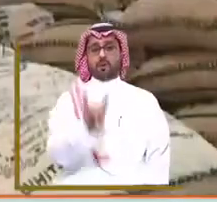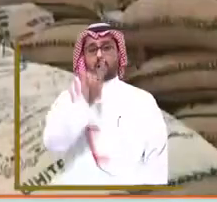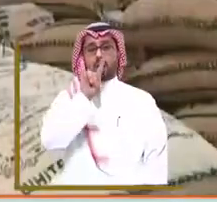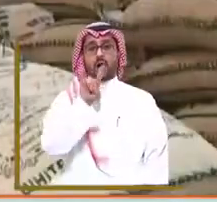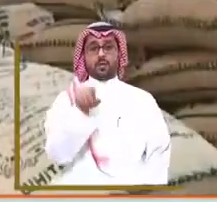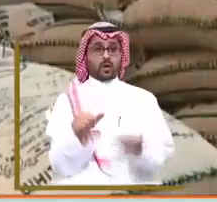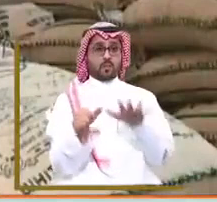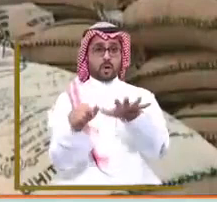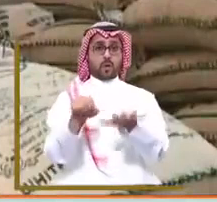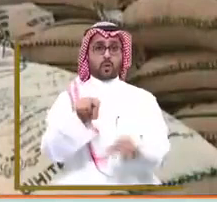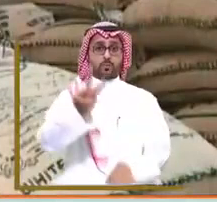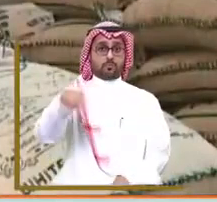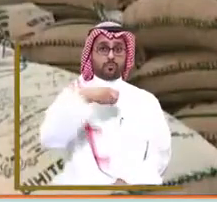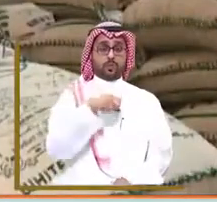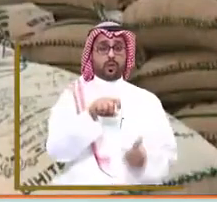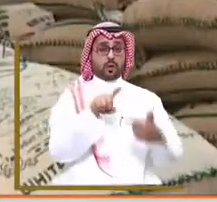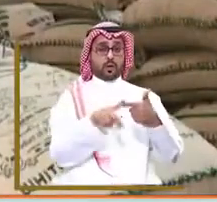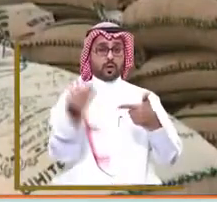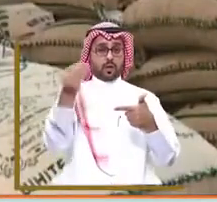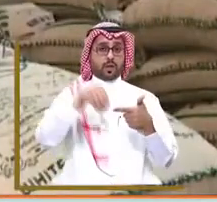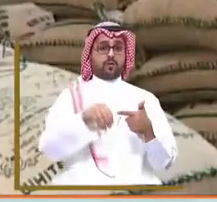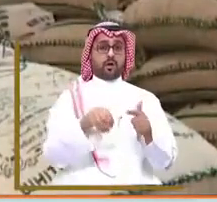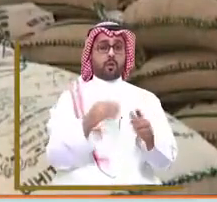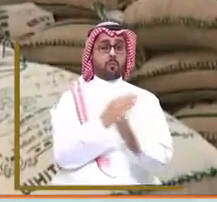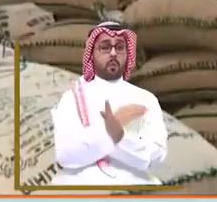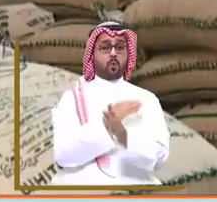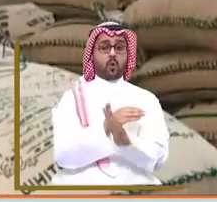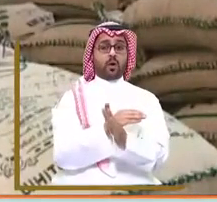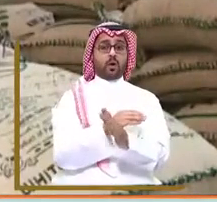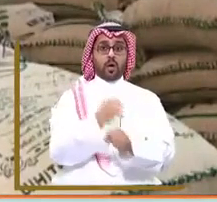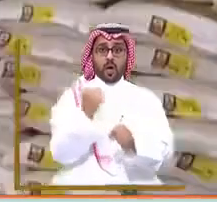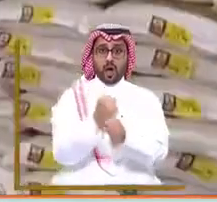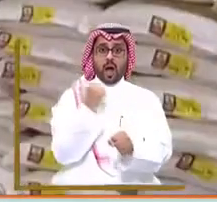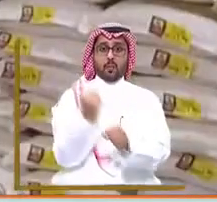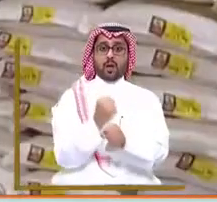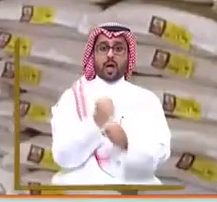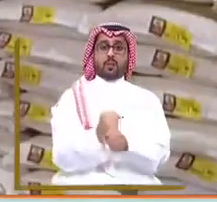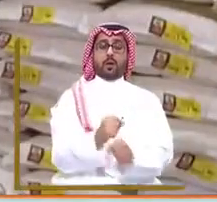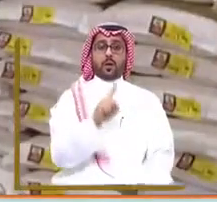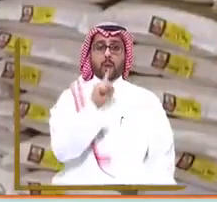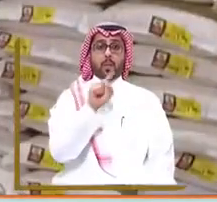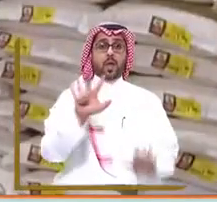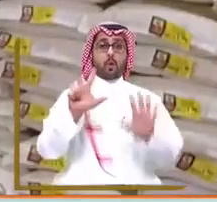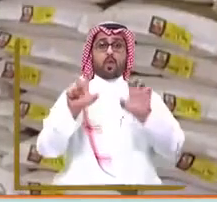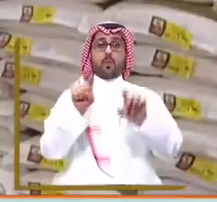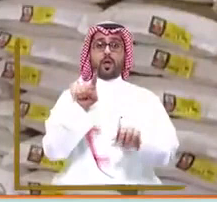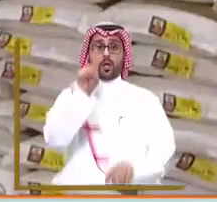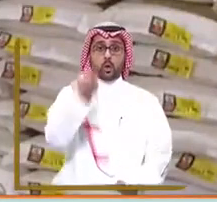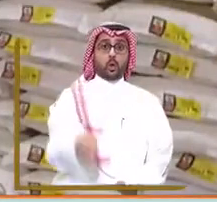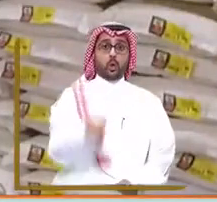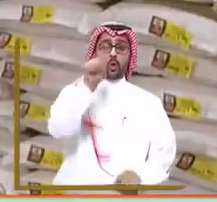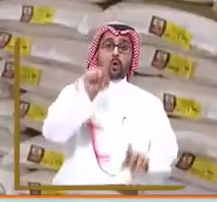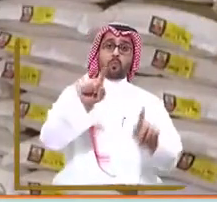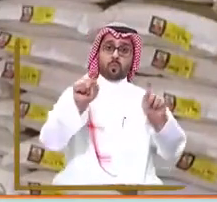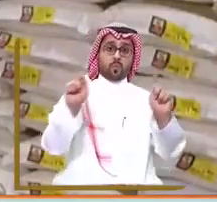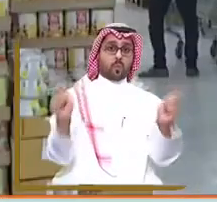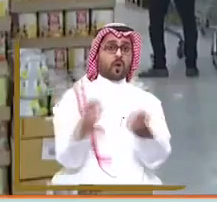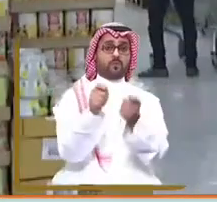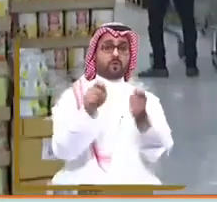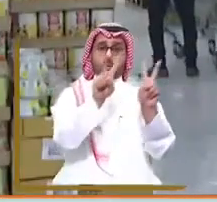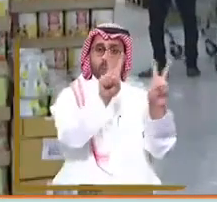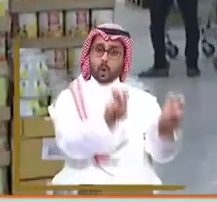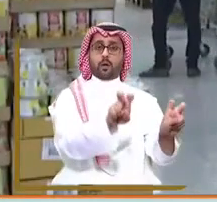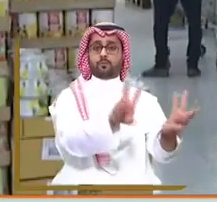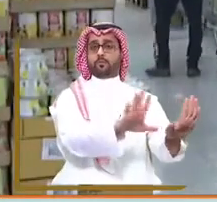إلى 10 ملايين ريال، إضافة إلى منع المخالف من ممارسة أي عمل غذائي، وذلك لمدة لا تتجاوز